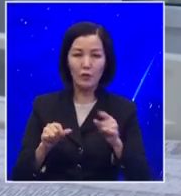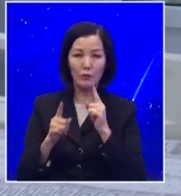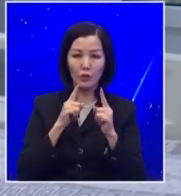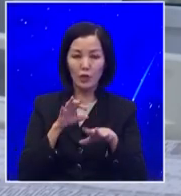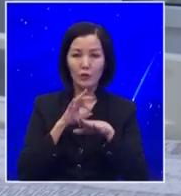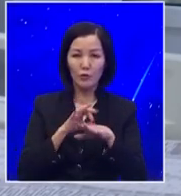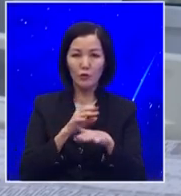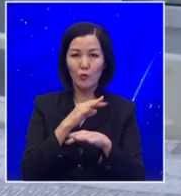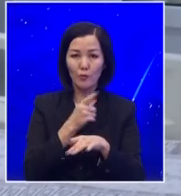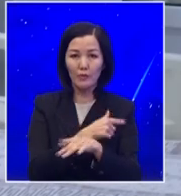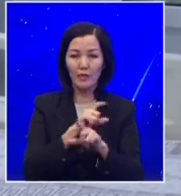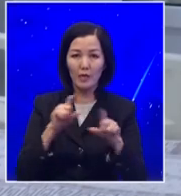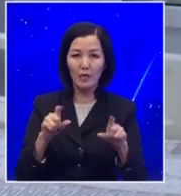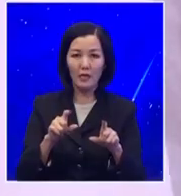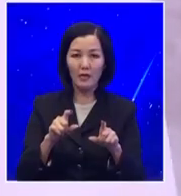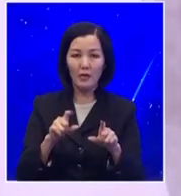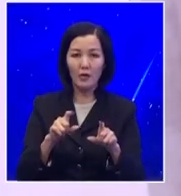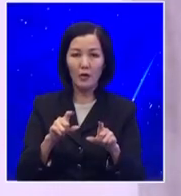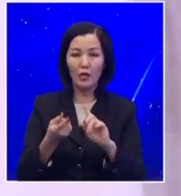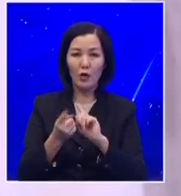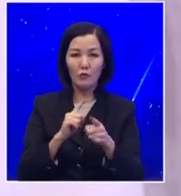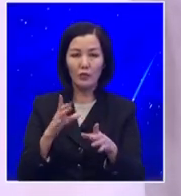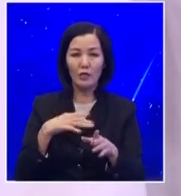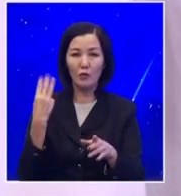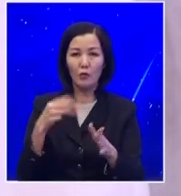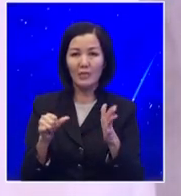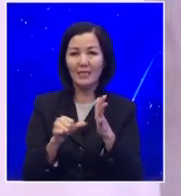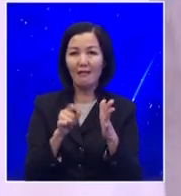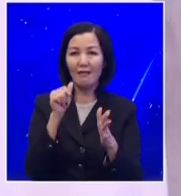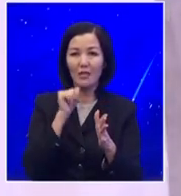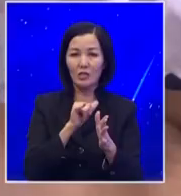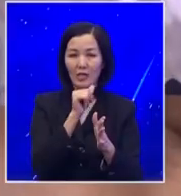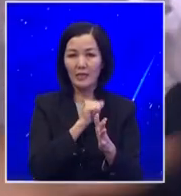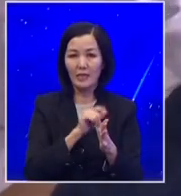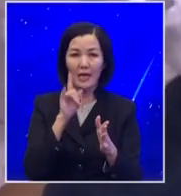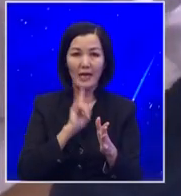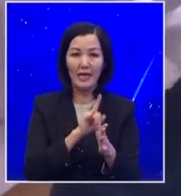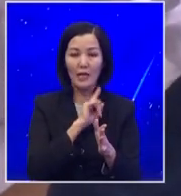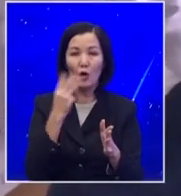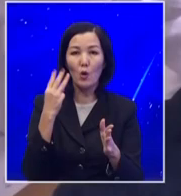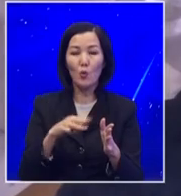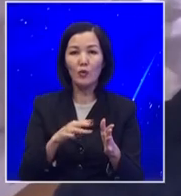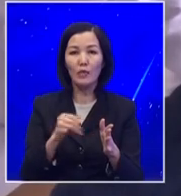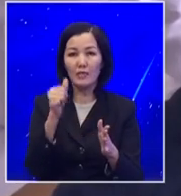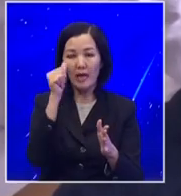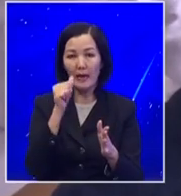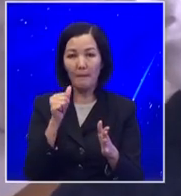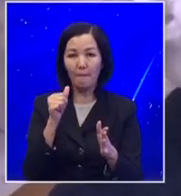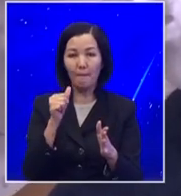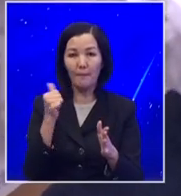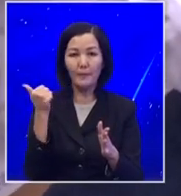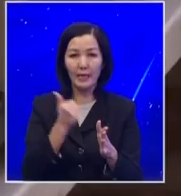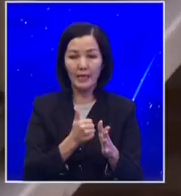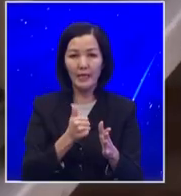көп салалық ауруханаға жібердік. 36 жастағы келіншектің жүктілігі 30 аптадан асқан. Өкпесі 80%-ға